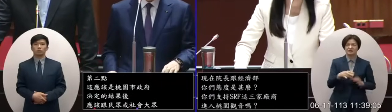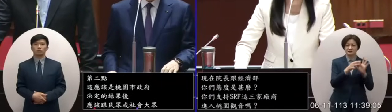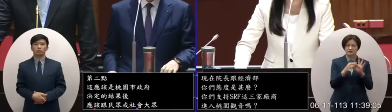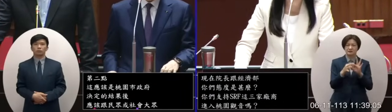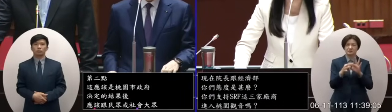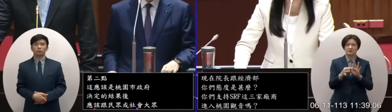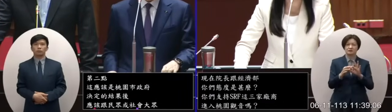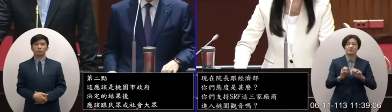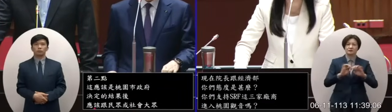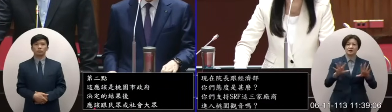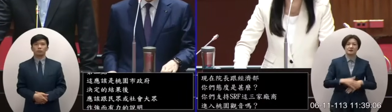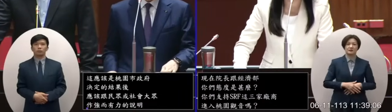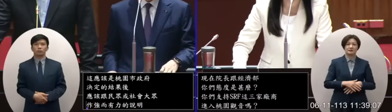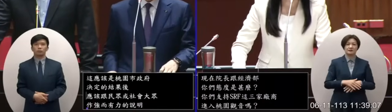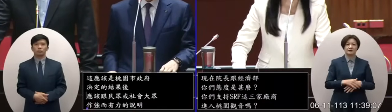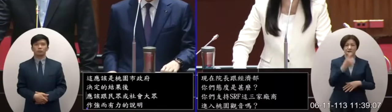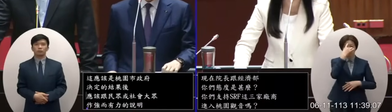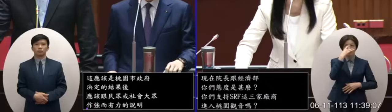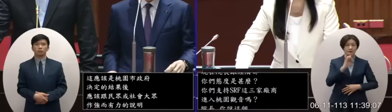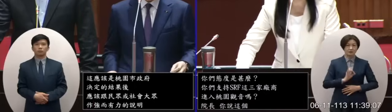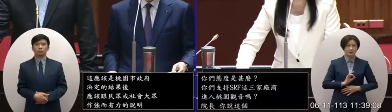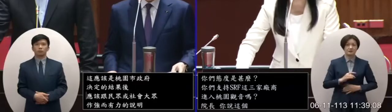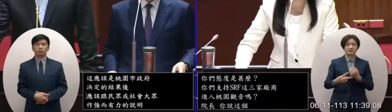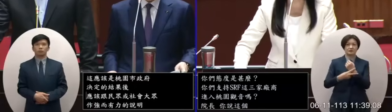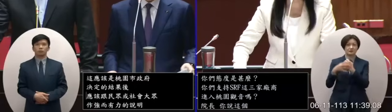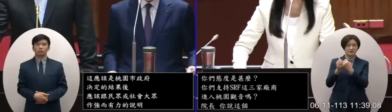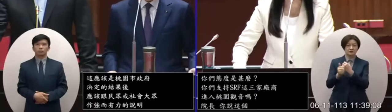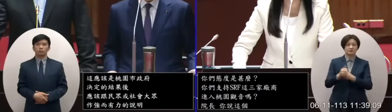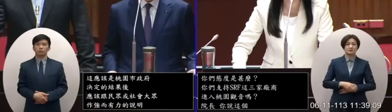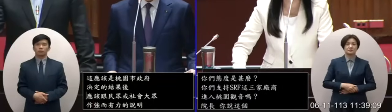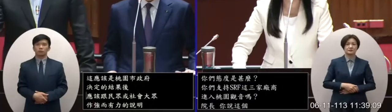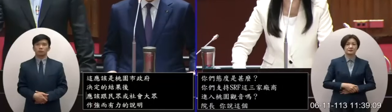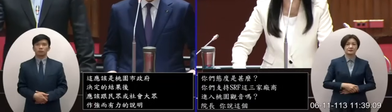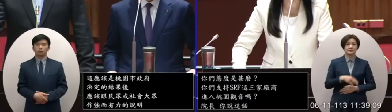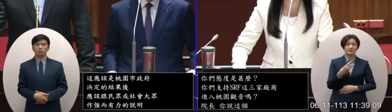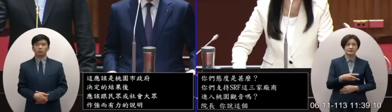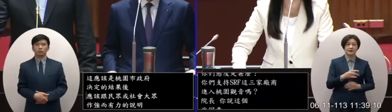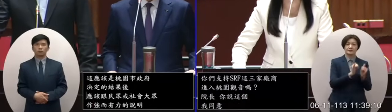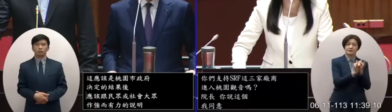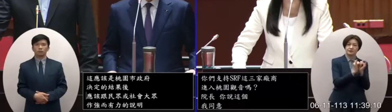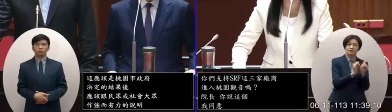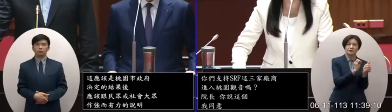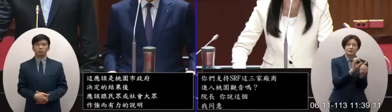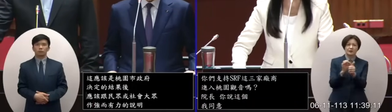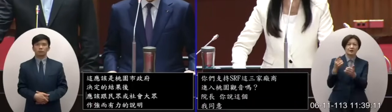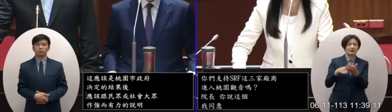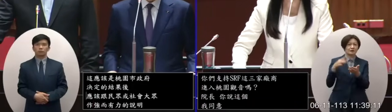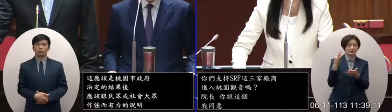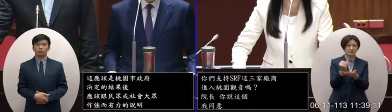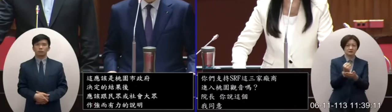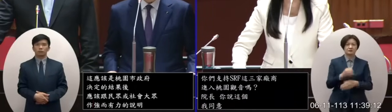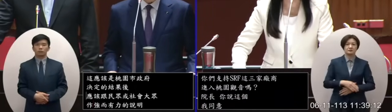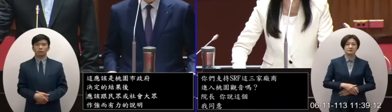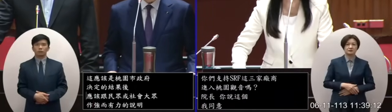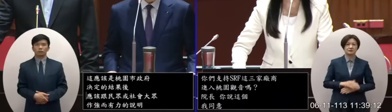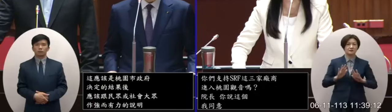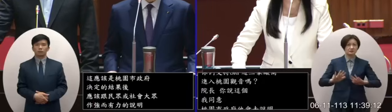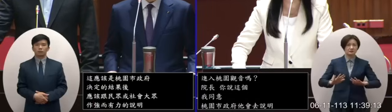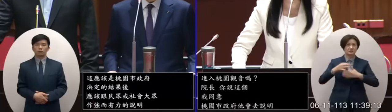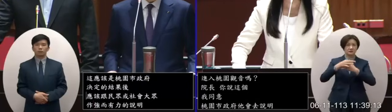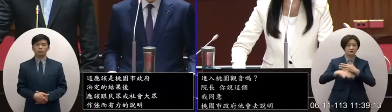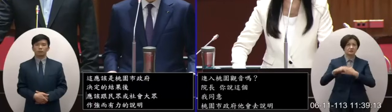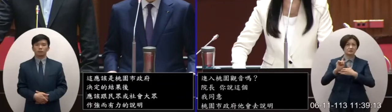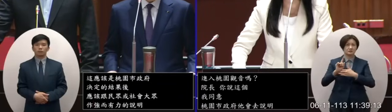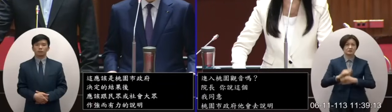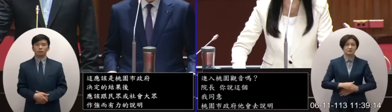在说明，他在地方上跟观音啊、跟里长、跟这个观音的民众说过非常多次。现在缺的是